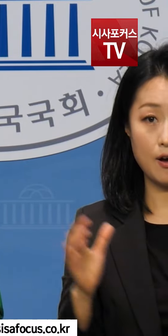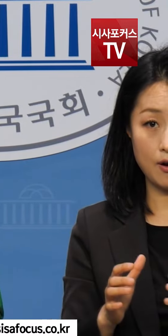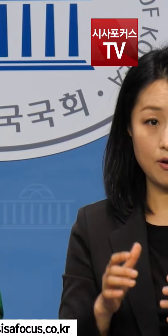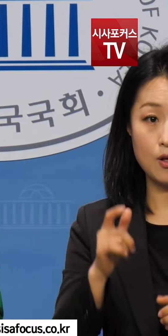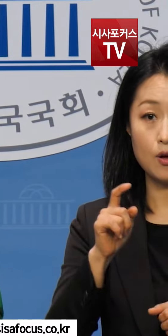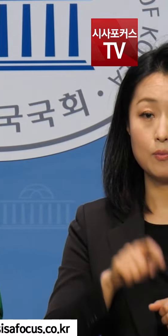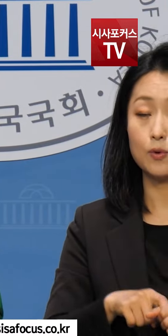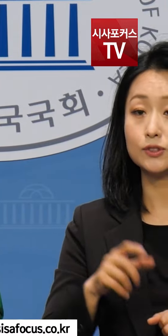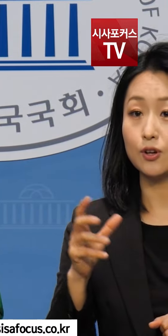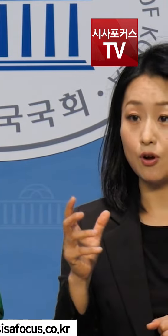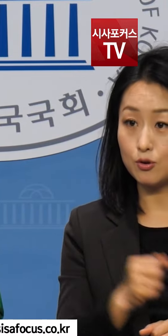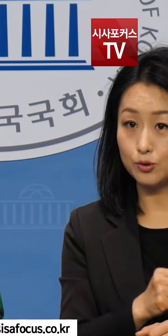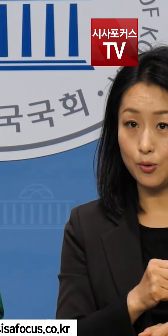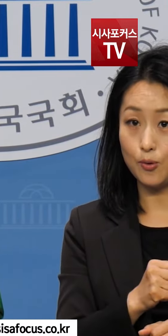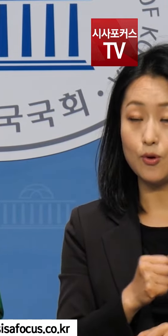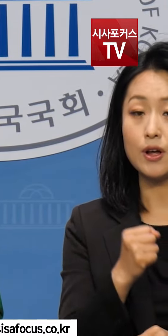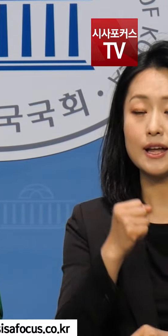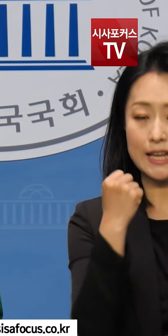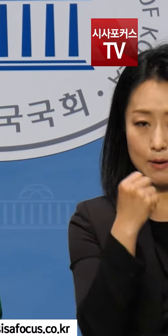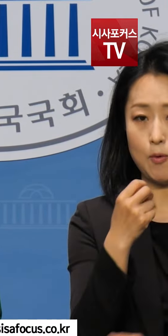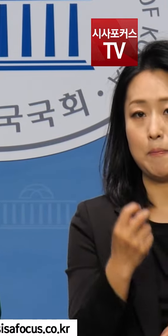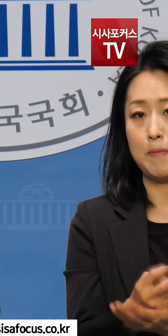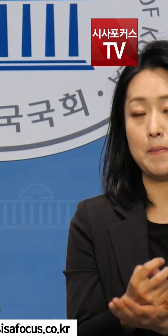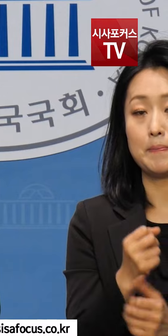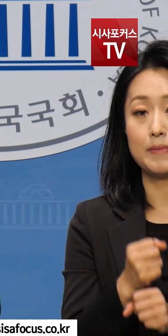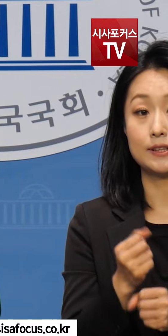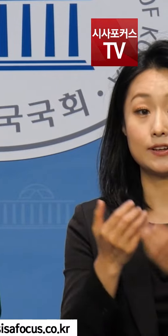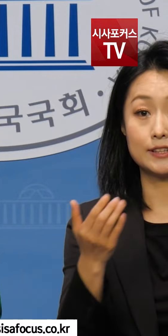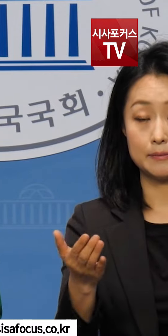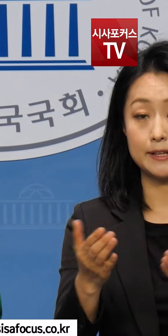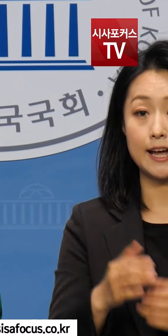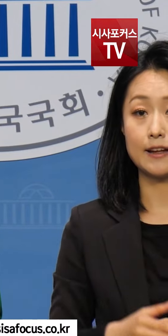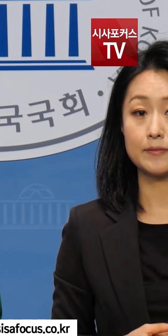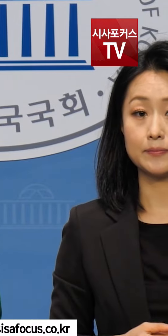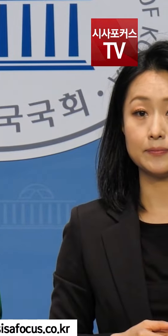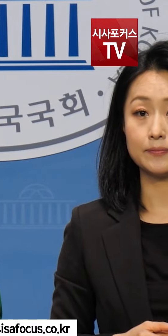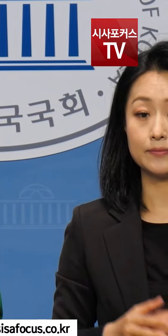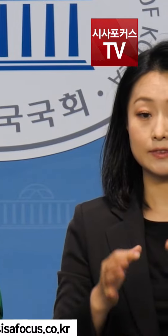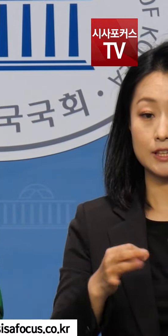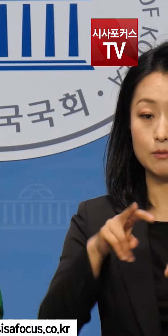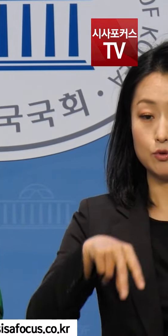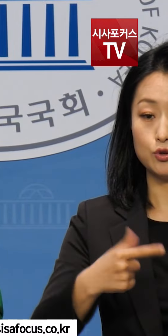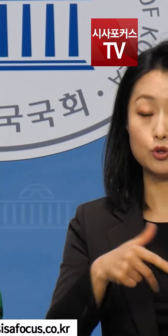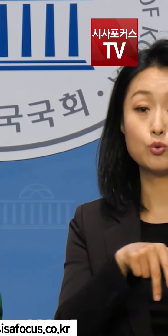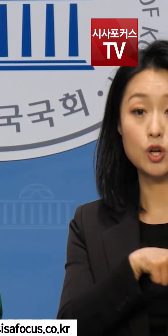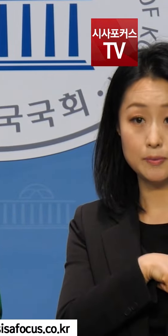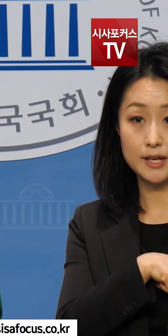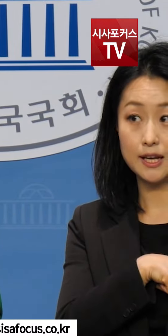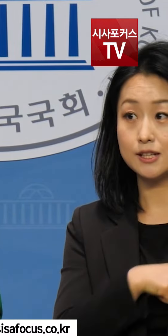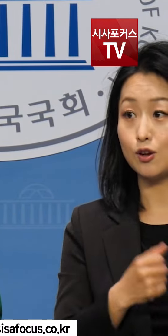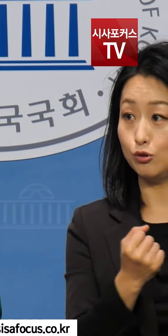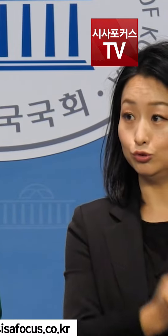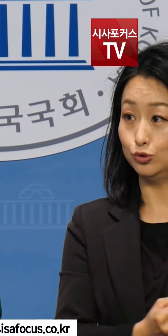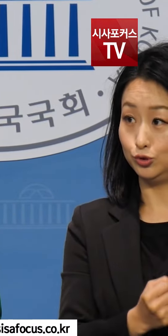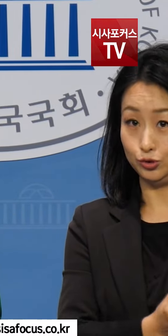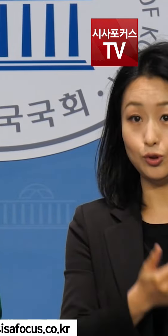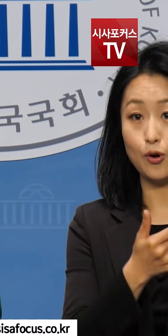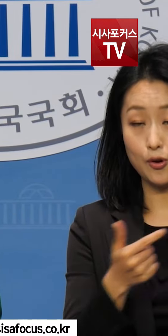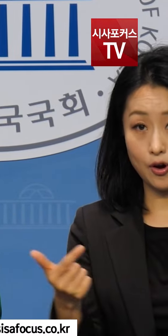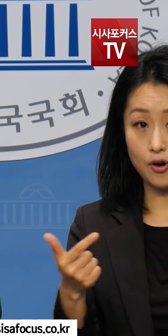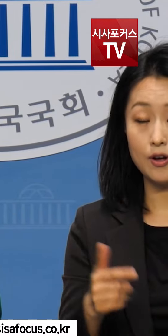만들어가는 데 있어 초석이 될 법안입니다. 우리 당 김윤 의원님께서 오랜 시간 숙고하시며